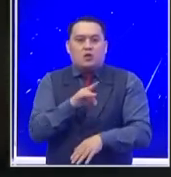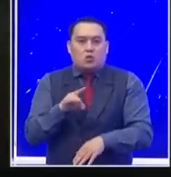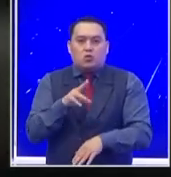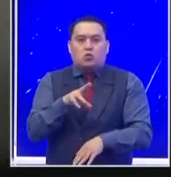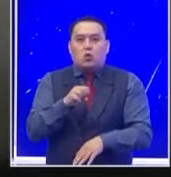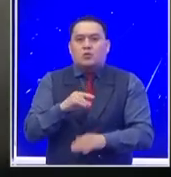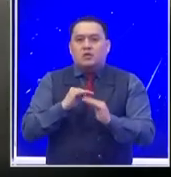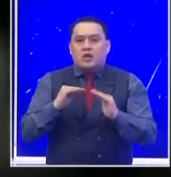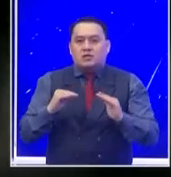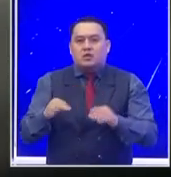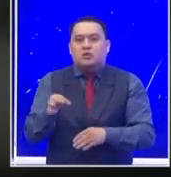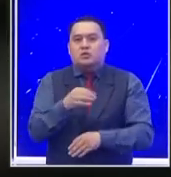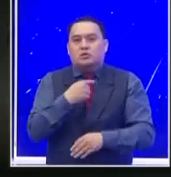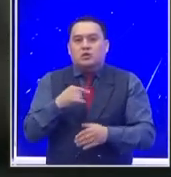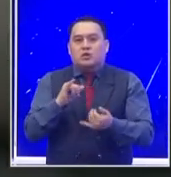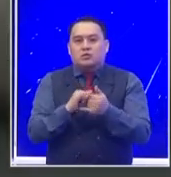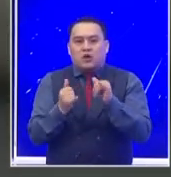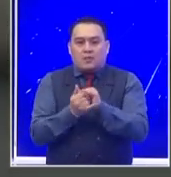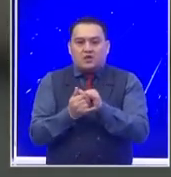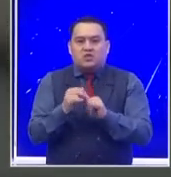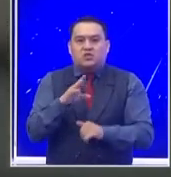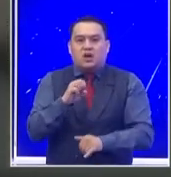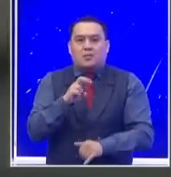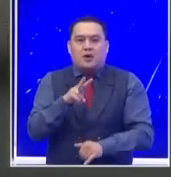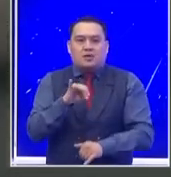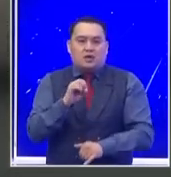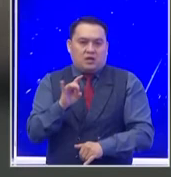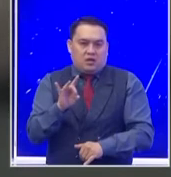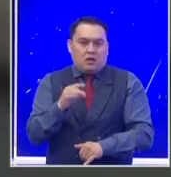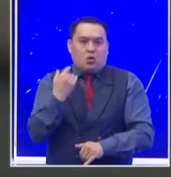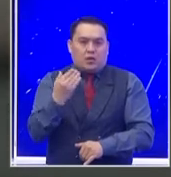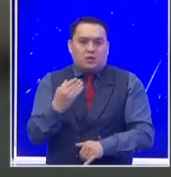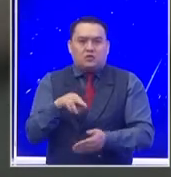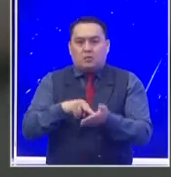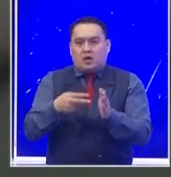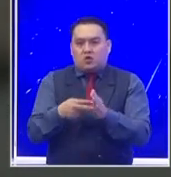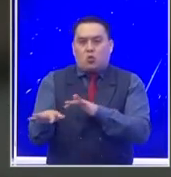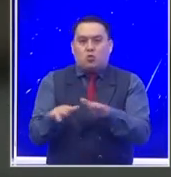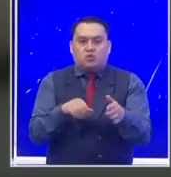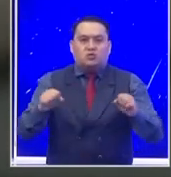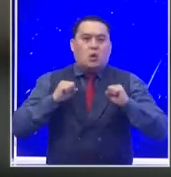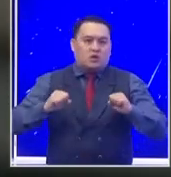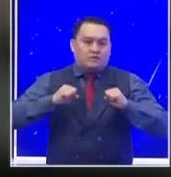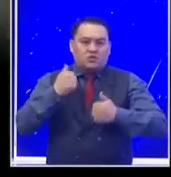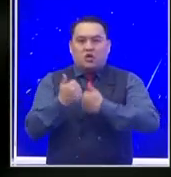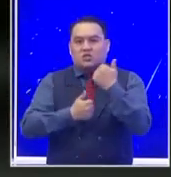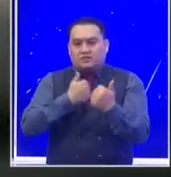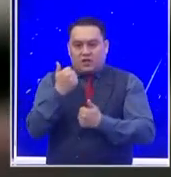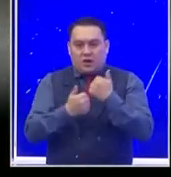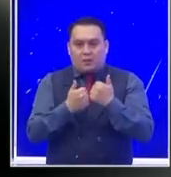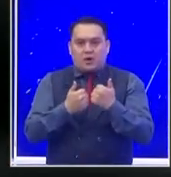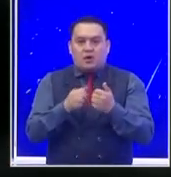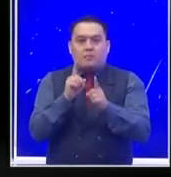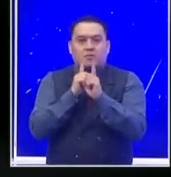дети выехали из областного центра vk shimano и хинский райан там у них было запланировано участие в спортивных состязаниях